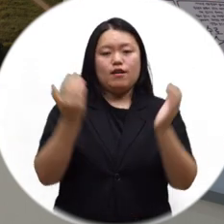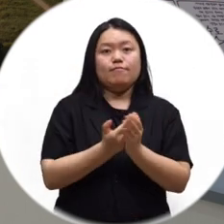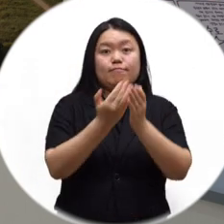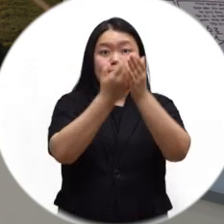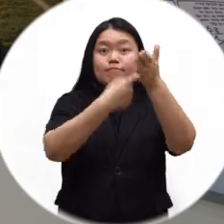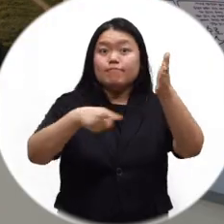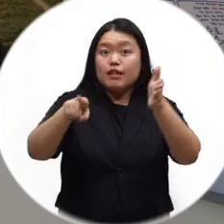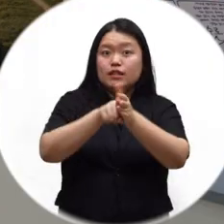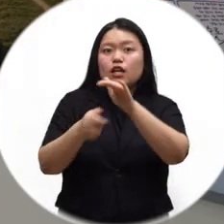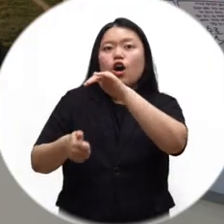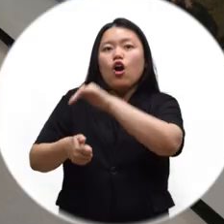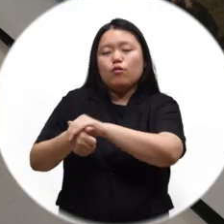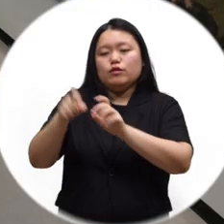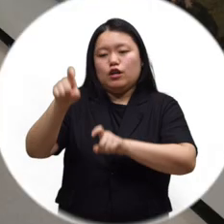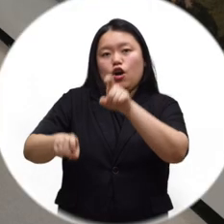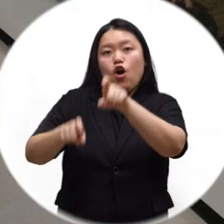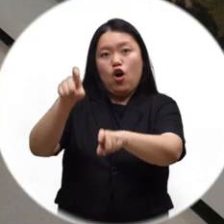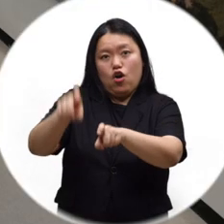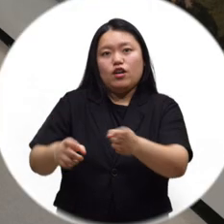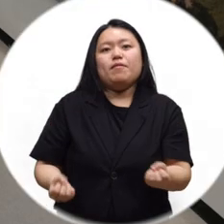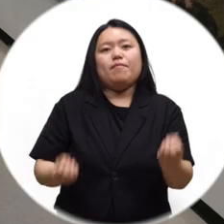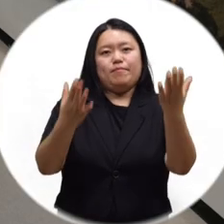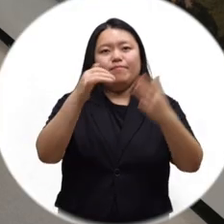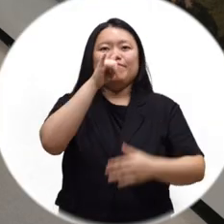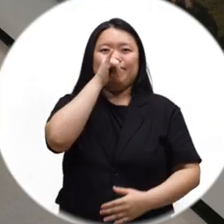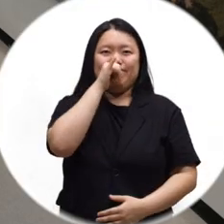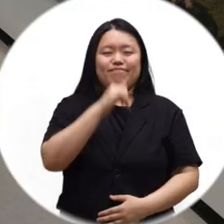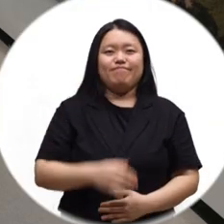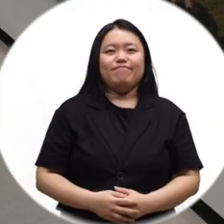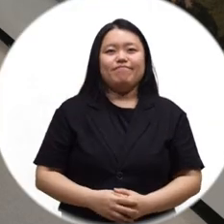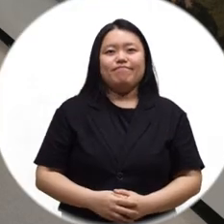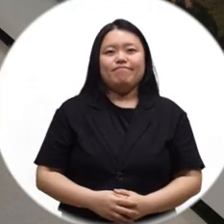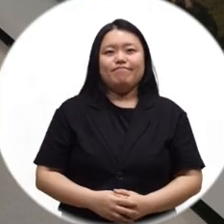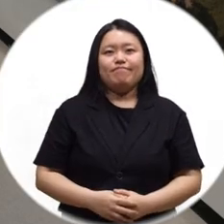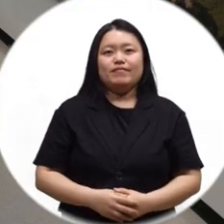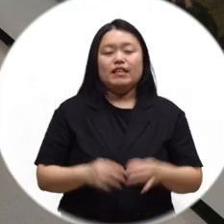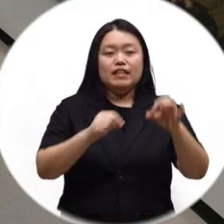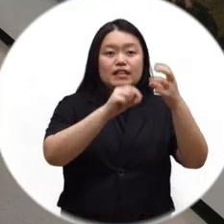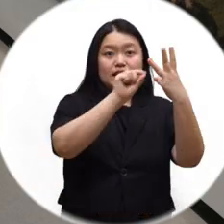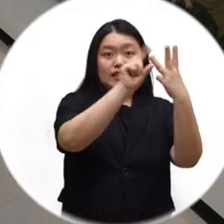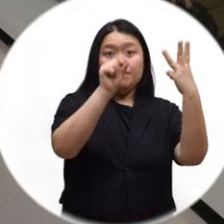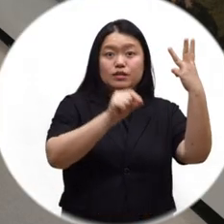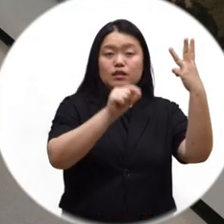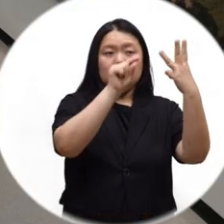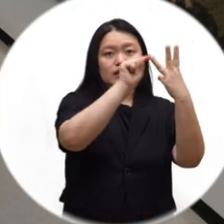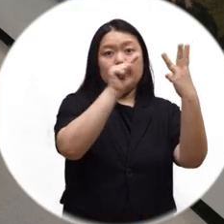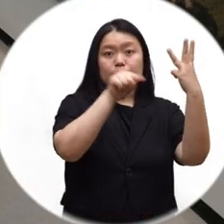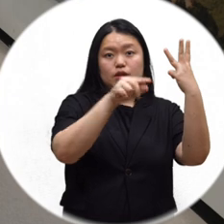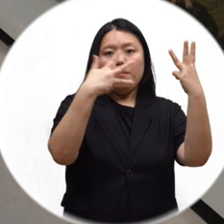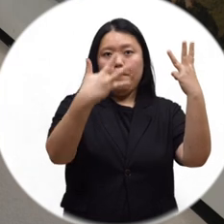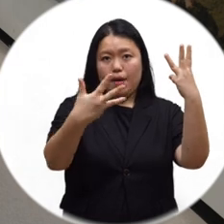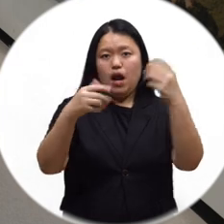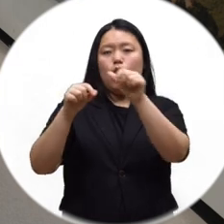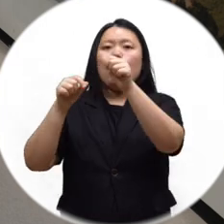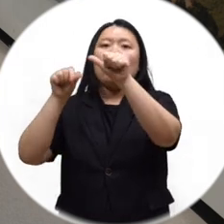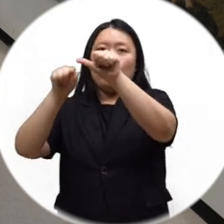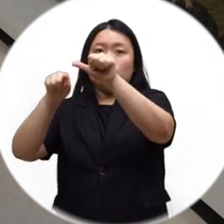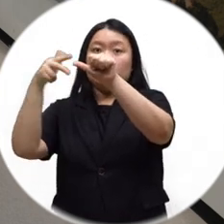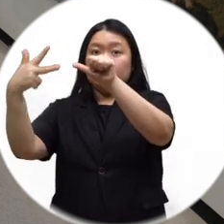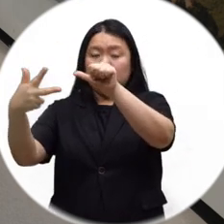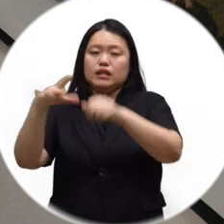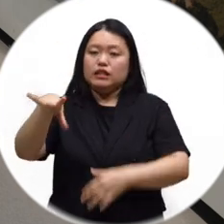걷기 한 마당도 열립니다 3.8km 코스와 5.7km 코스 중 하나를 선택해 참여할 수